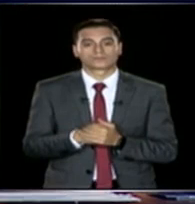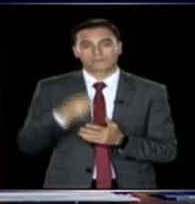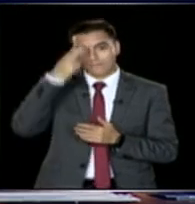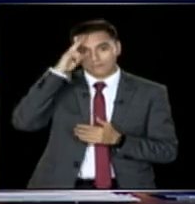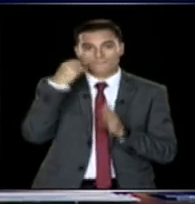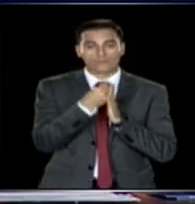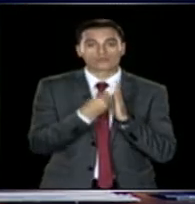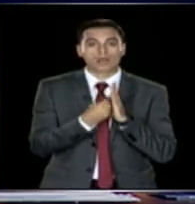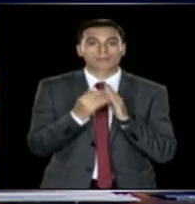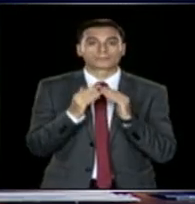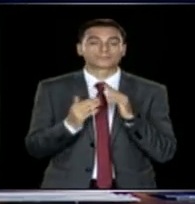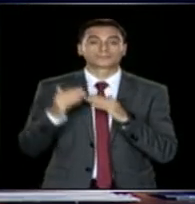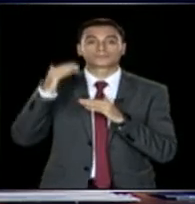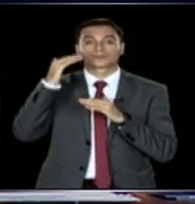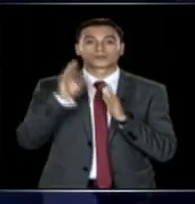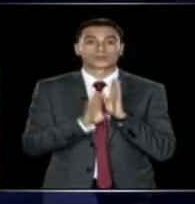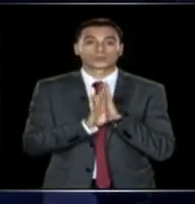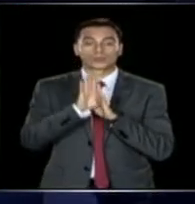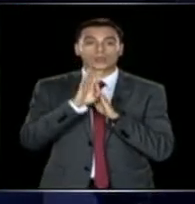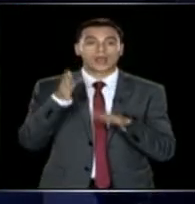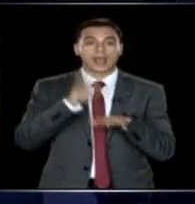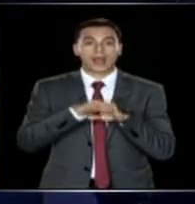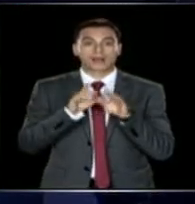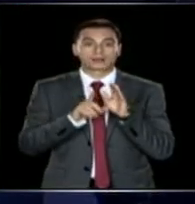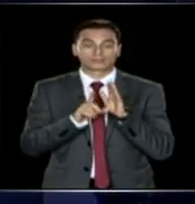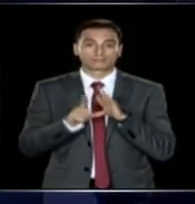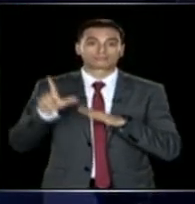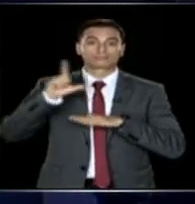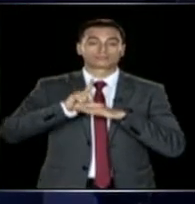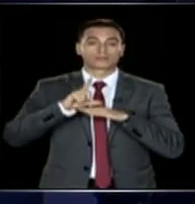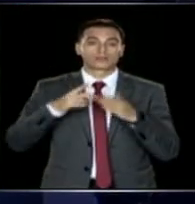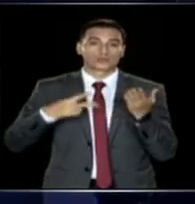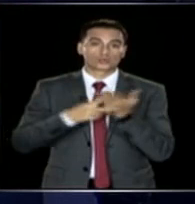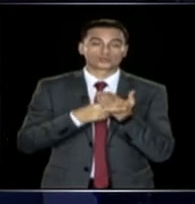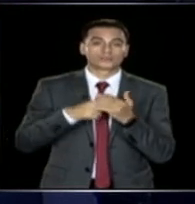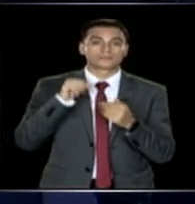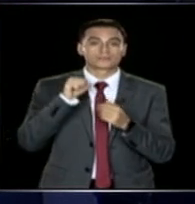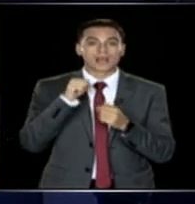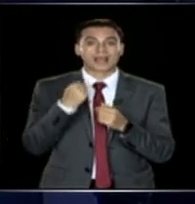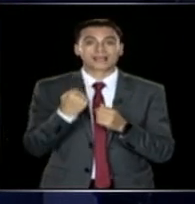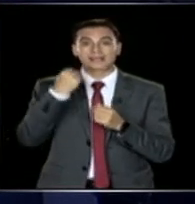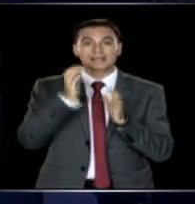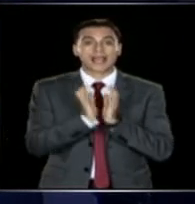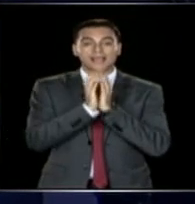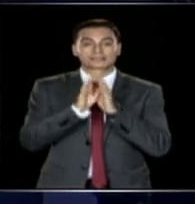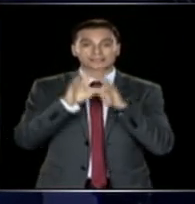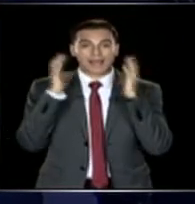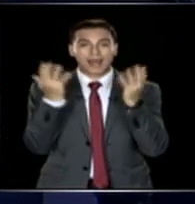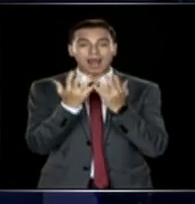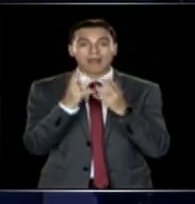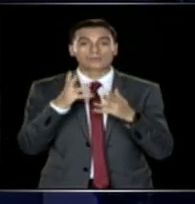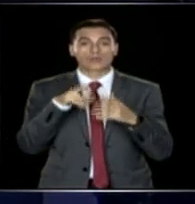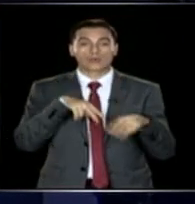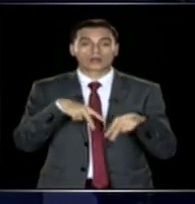ما هو المنتخب الاكثر وصولا لمركز الوصافة ببطولة كأس العالم لكرة القدم حتى